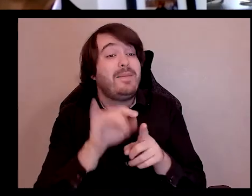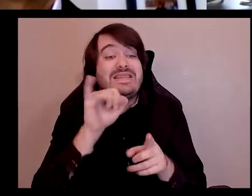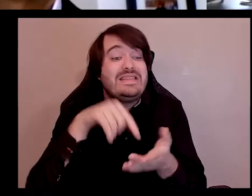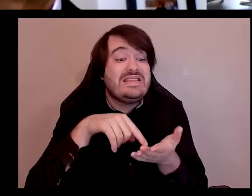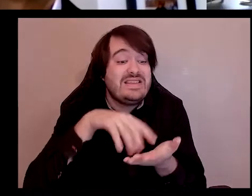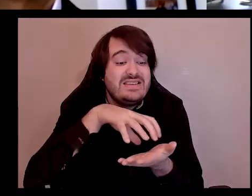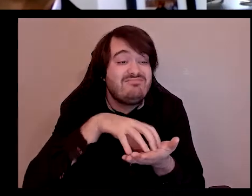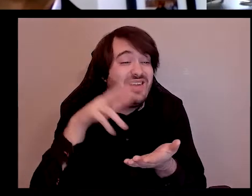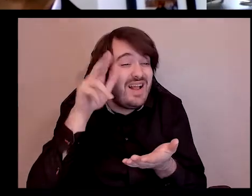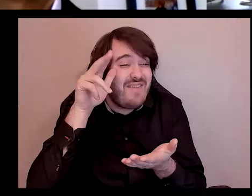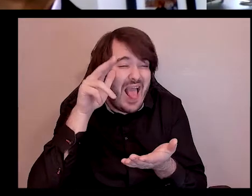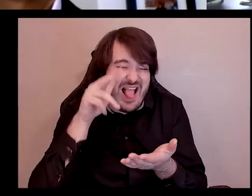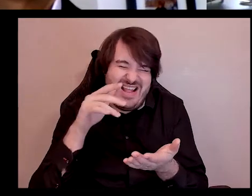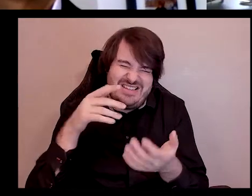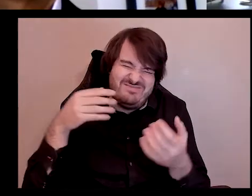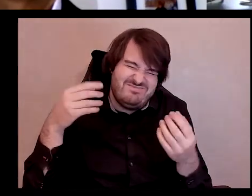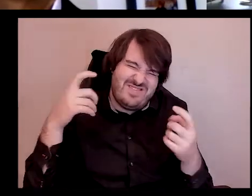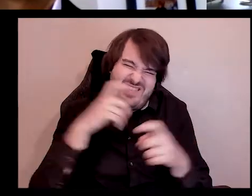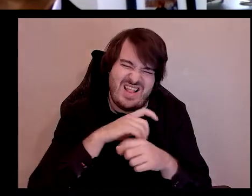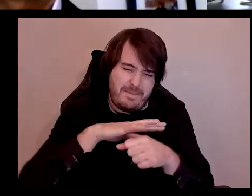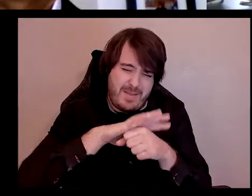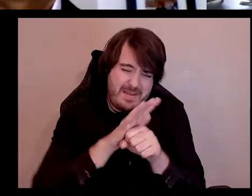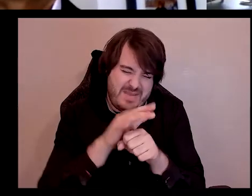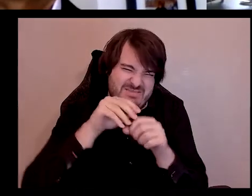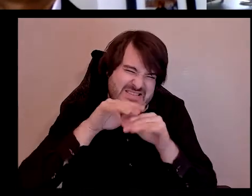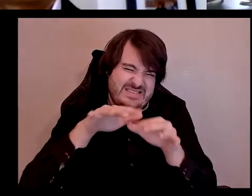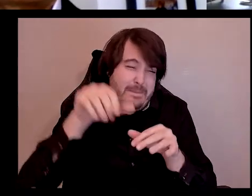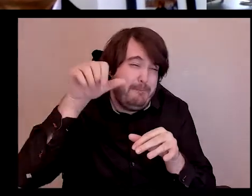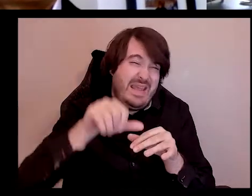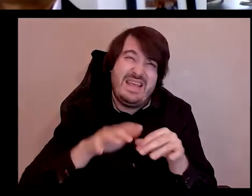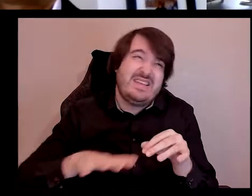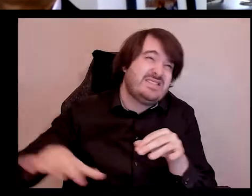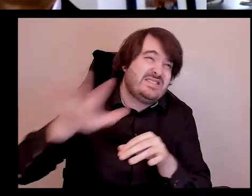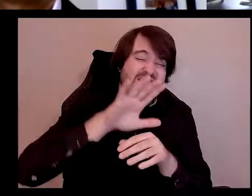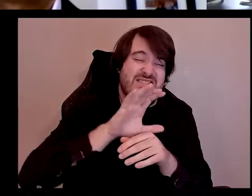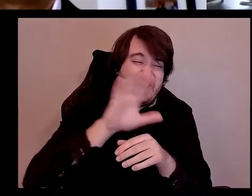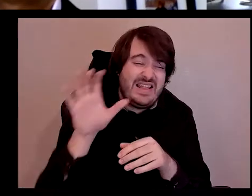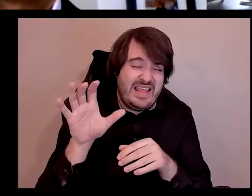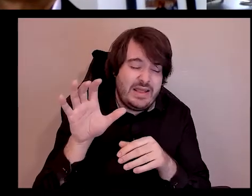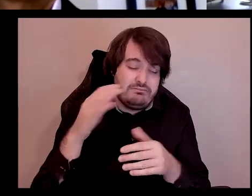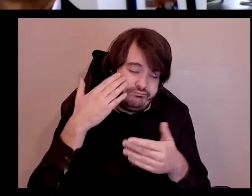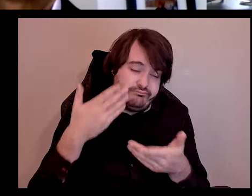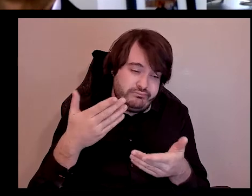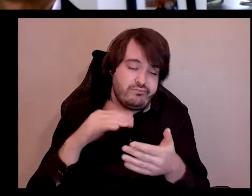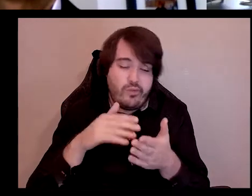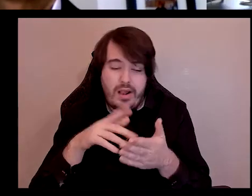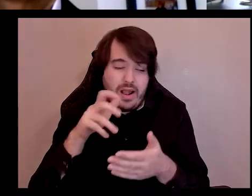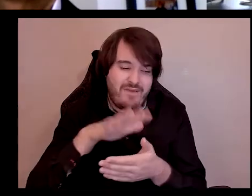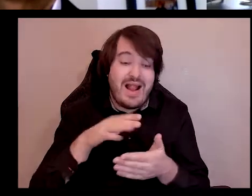si Laval a été au cœur de la première vague de la pandémie, au cœur de l'épicentre